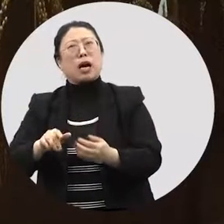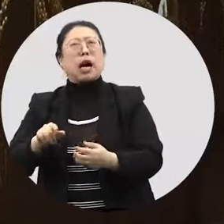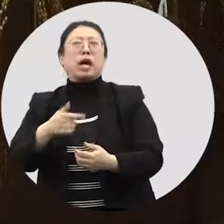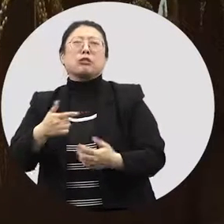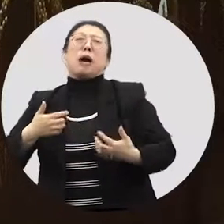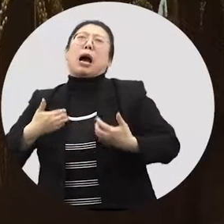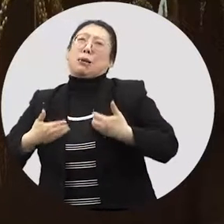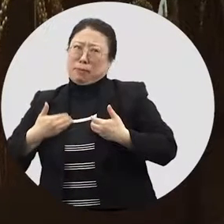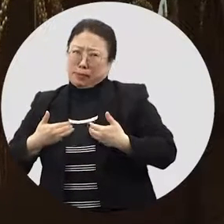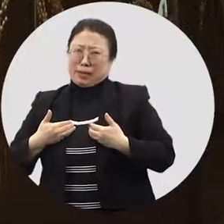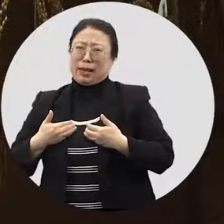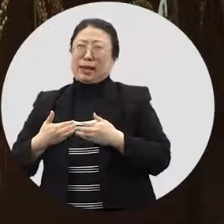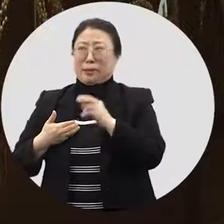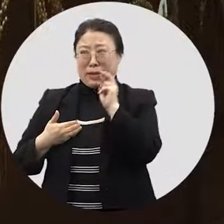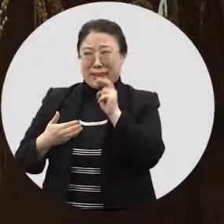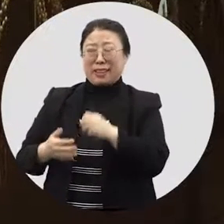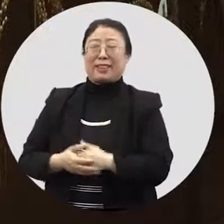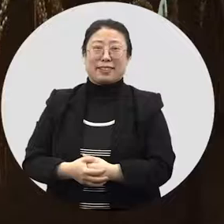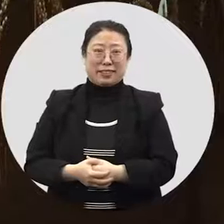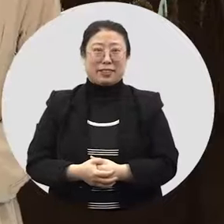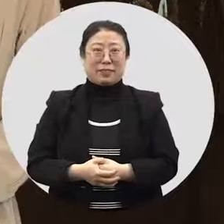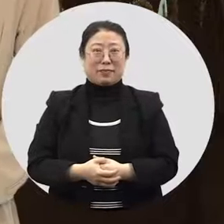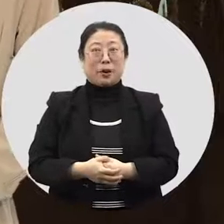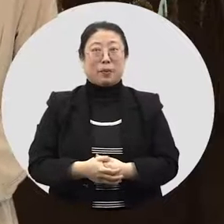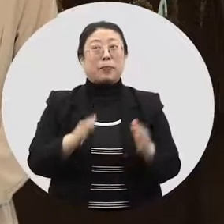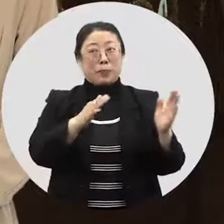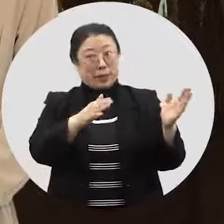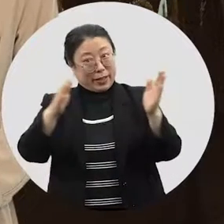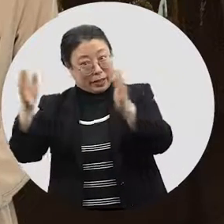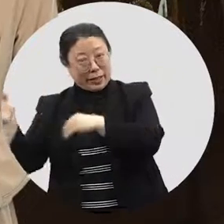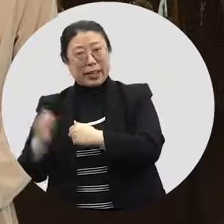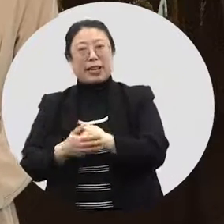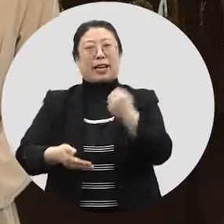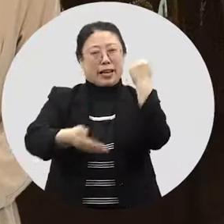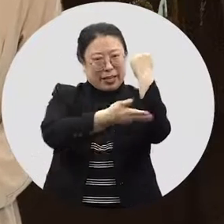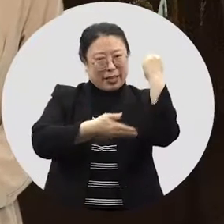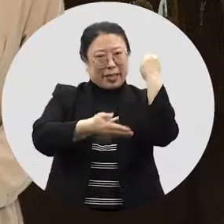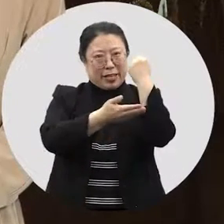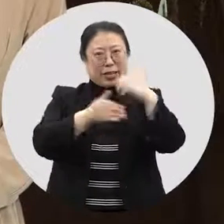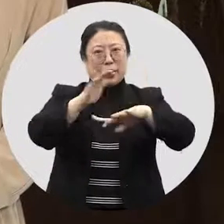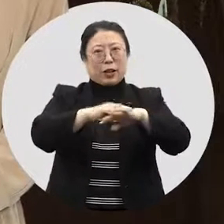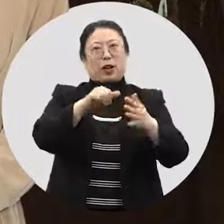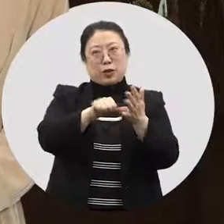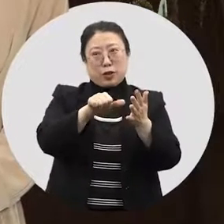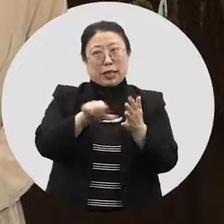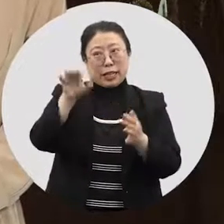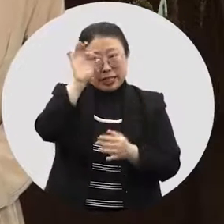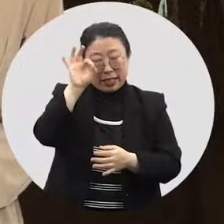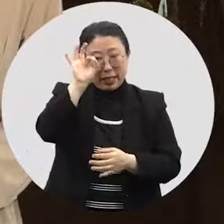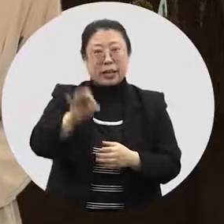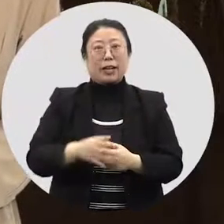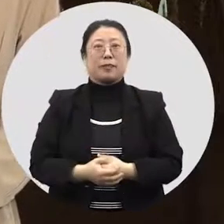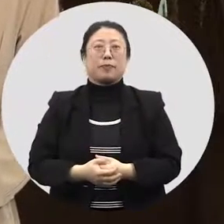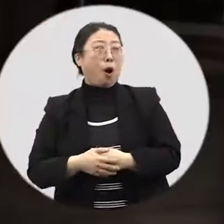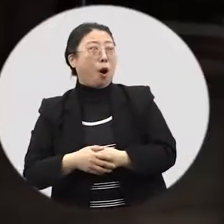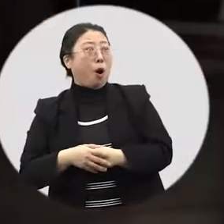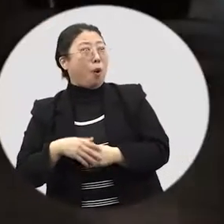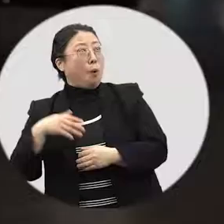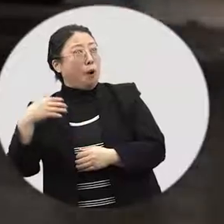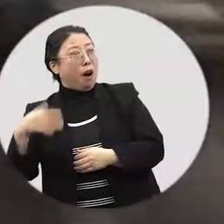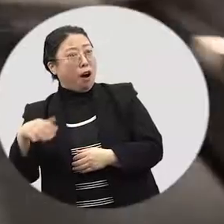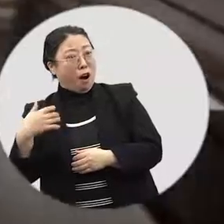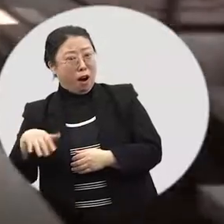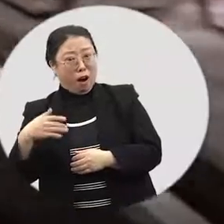풍요롭지만 아주 바쁘기도 했겠네요 그럼 이동해서 가을걷이 농경유물을 한번 살펴볼까요